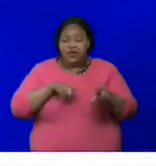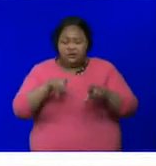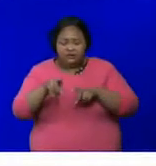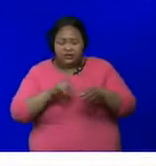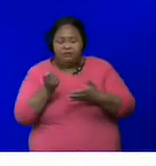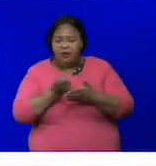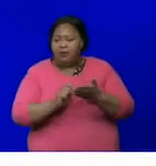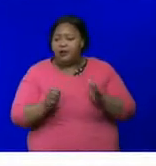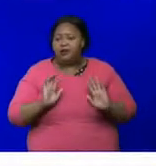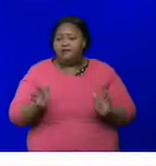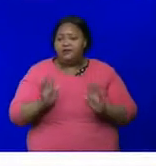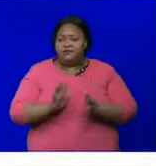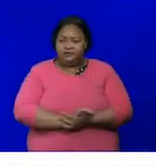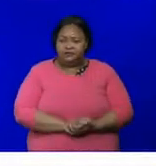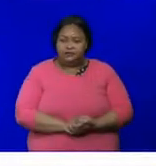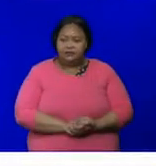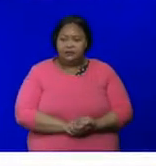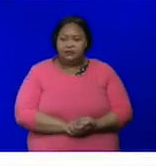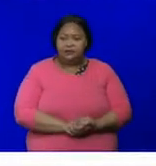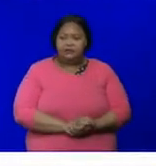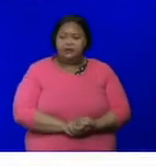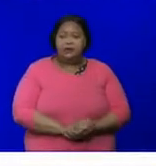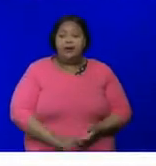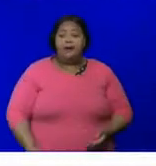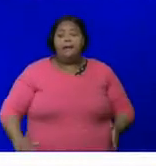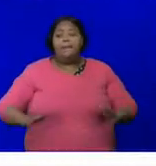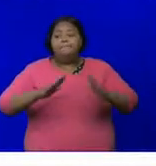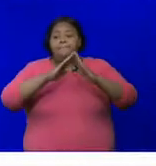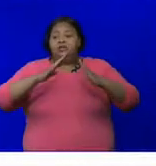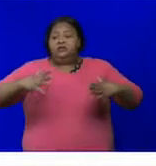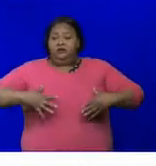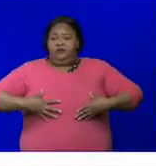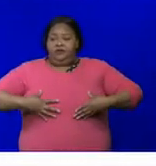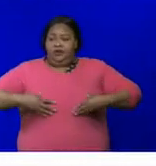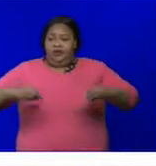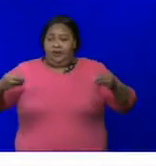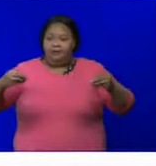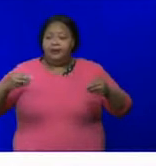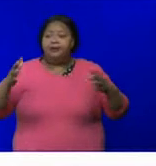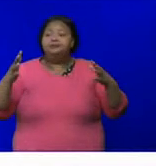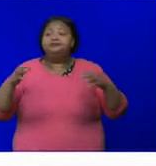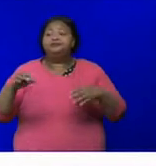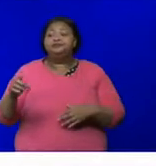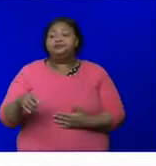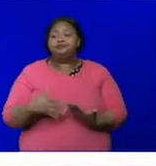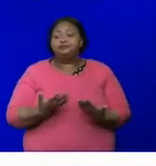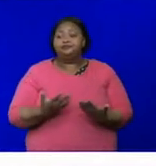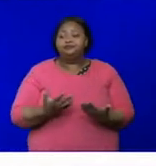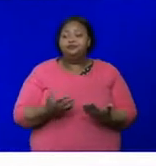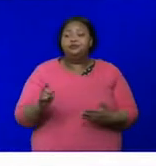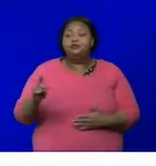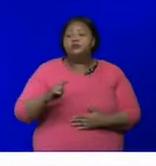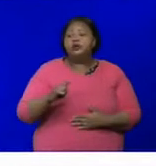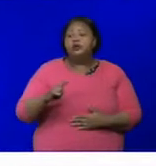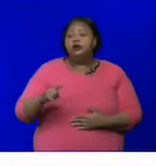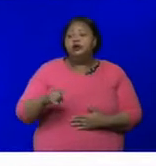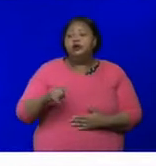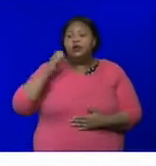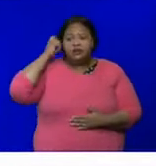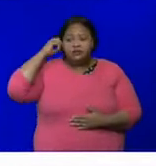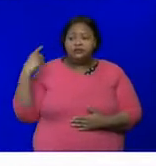Letemfundo litiko letsebendine enhlala kahle yato lihlangene nabo thishela lababeluleki bebafundzi